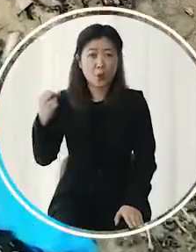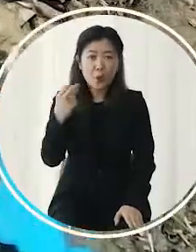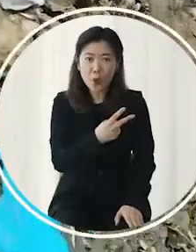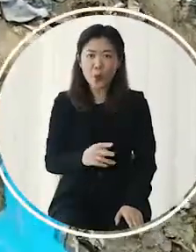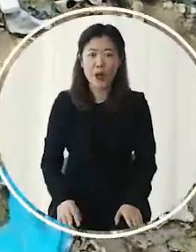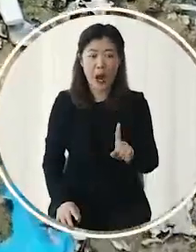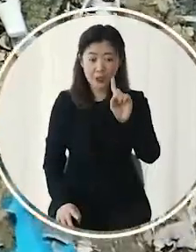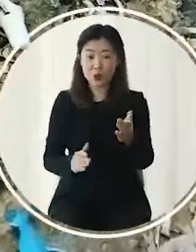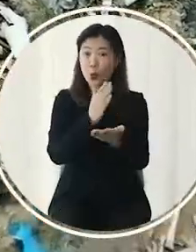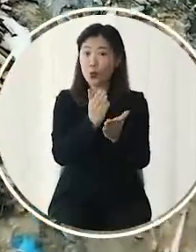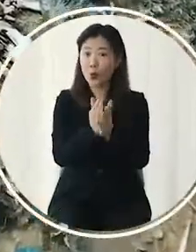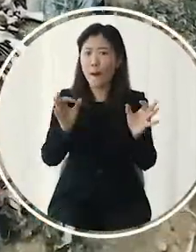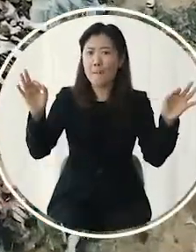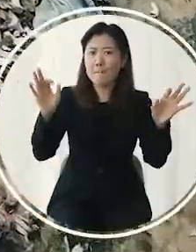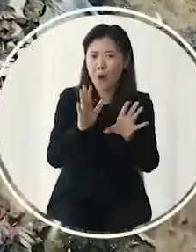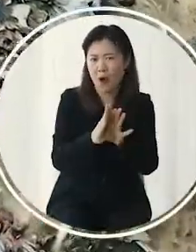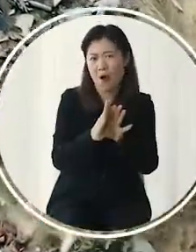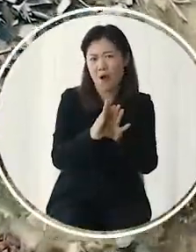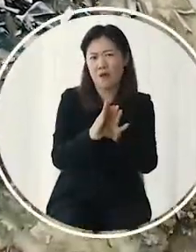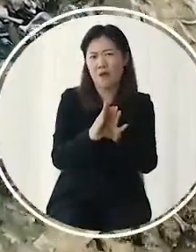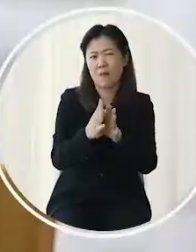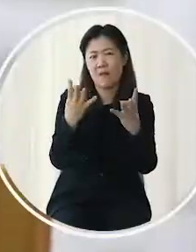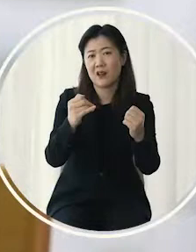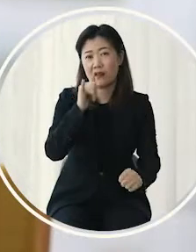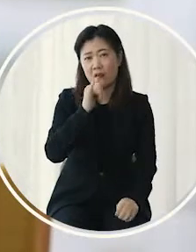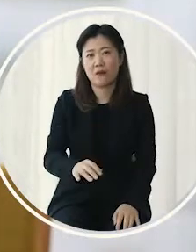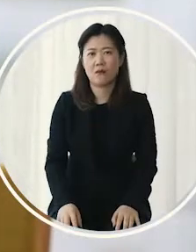나아가서는 뭐 한 종이 멸종에 이르기도 한다고